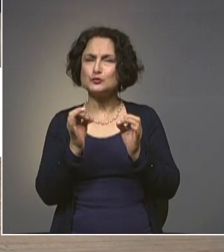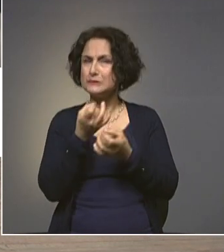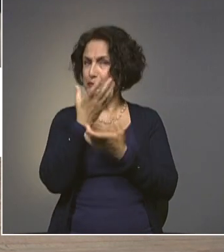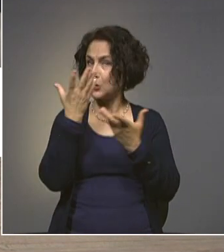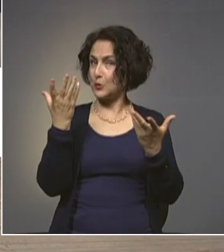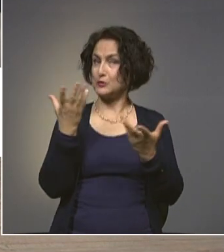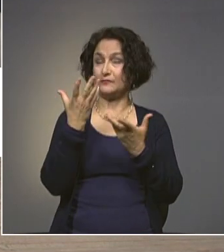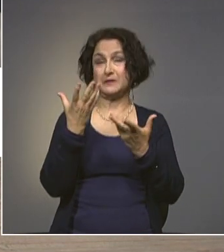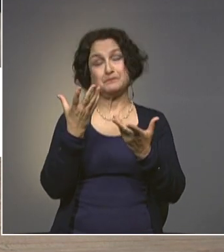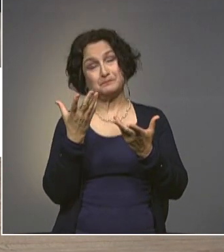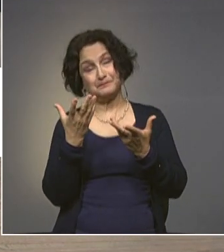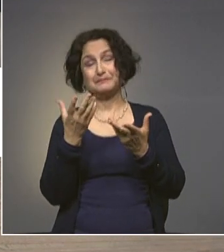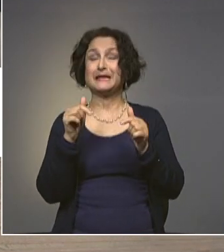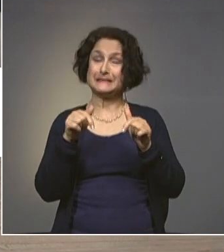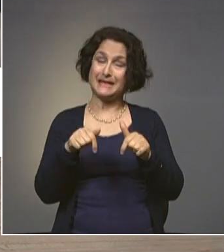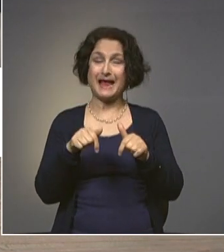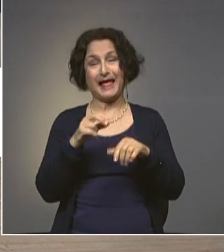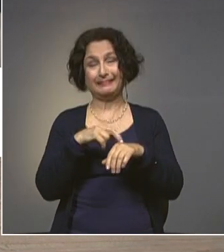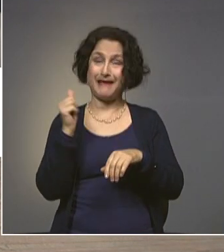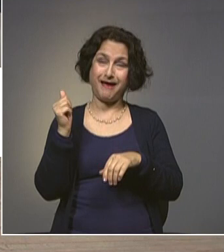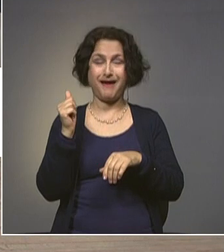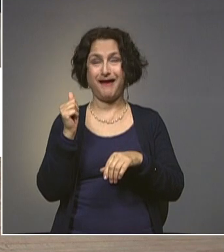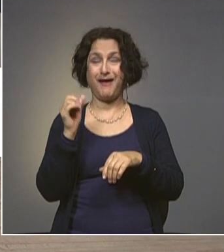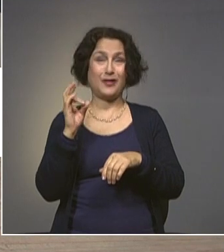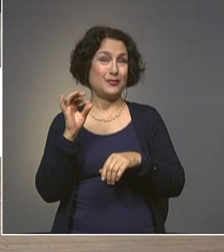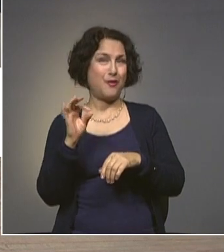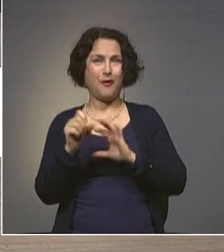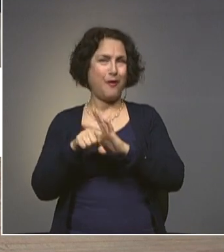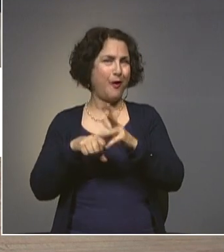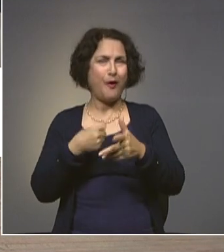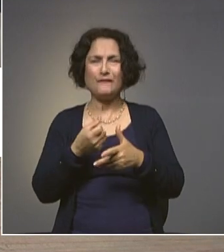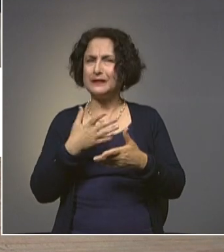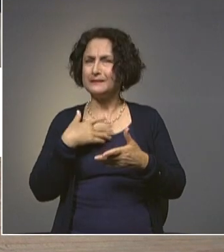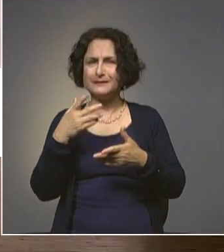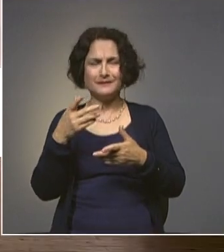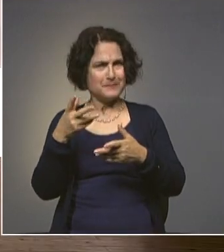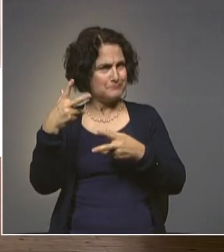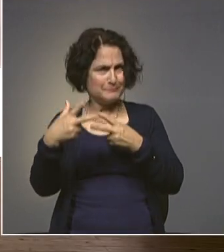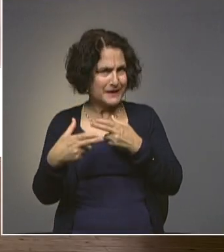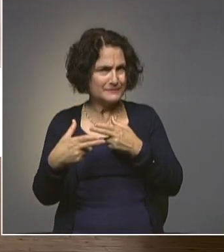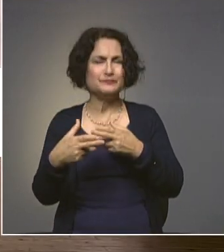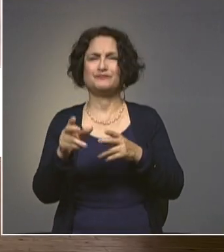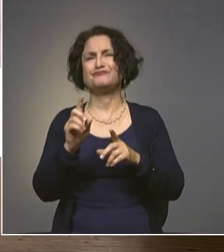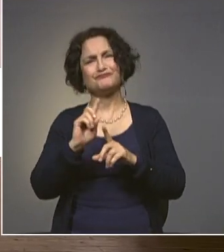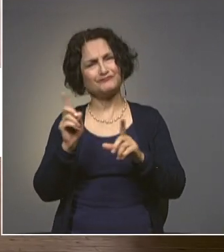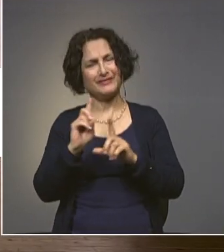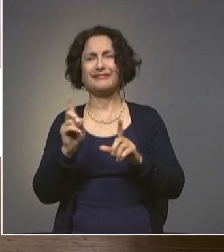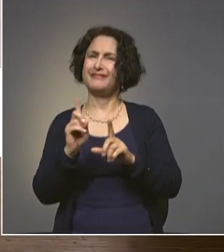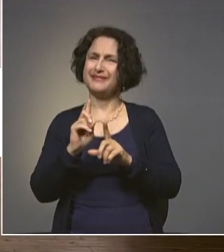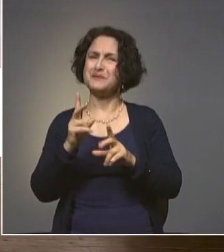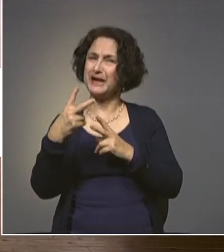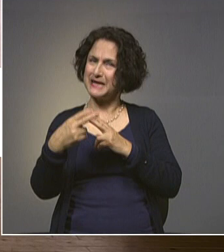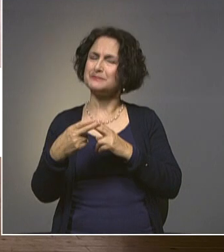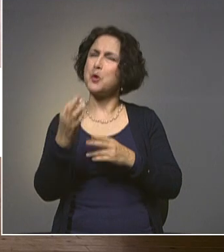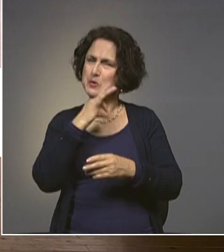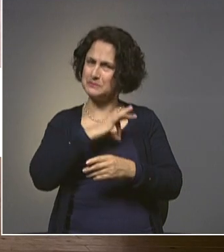по COVID-пандемията, само да. Журито. Тази година прекъсвахте имахме... Прекъсвахте ли? Не сте прекъсвали по COVID-пандемията. Не, успяхме и по